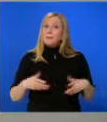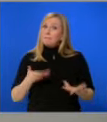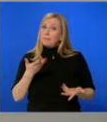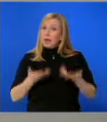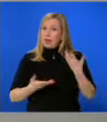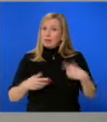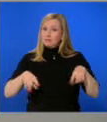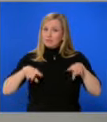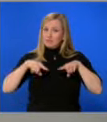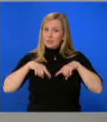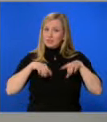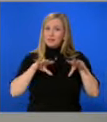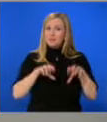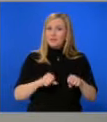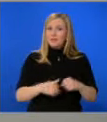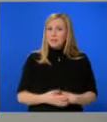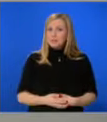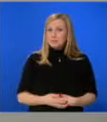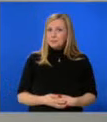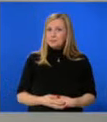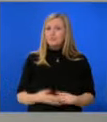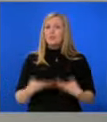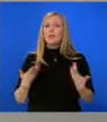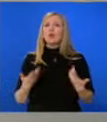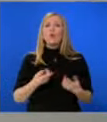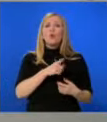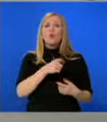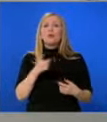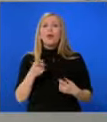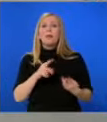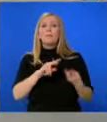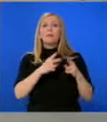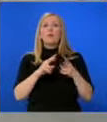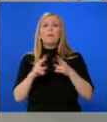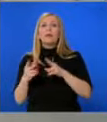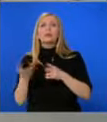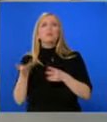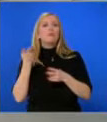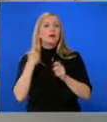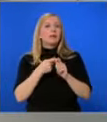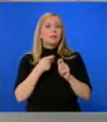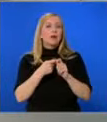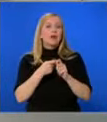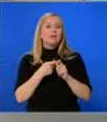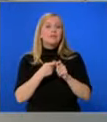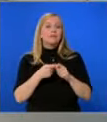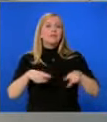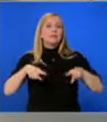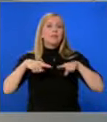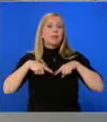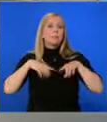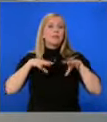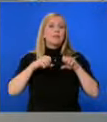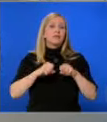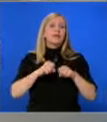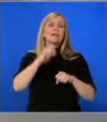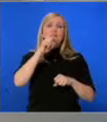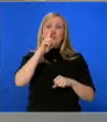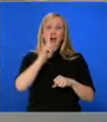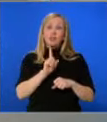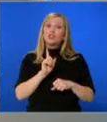власт. Коя от промените, които бяха направени по отношение на съдебната власт, смятате, че е